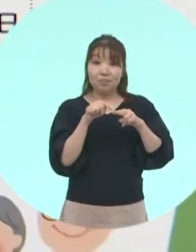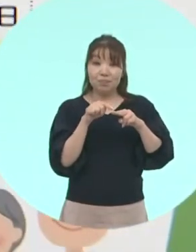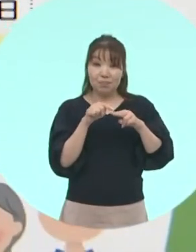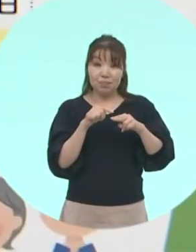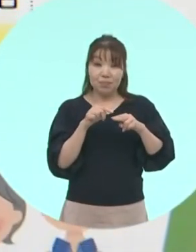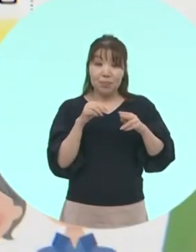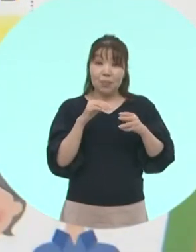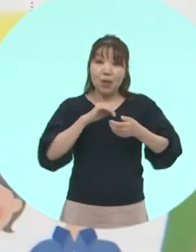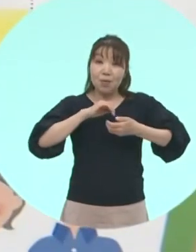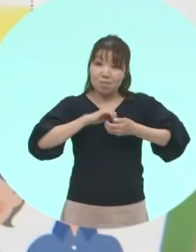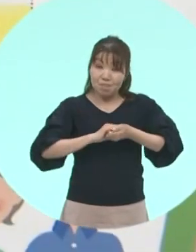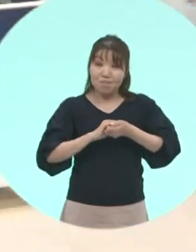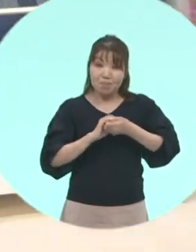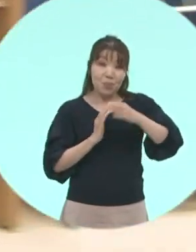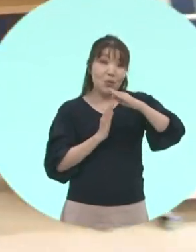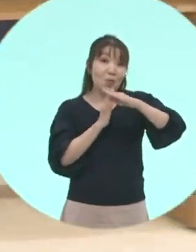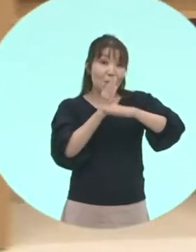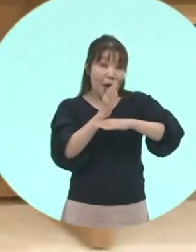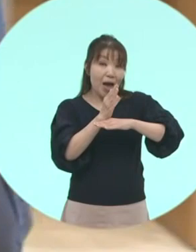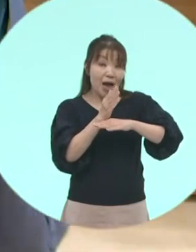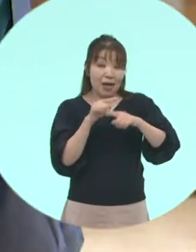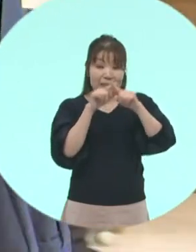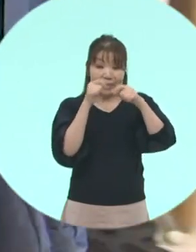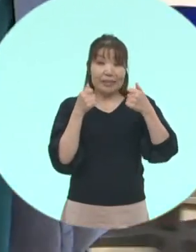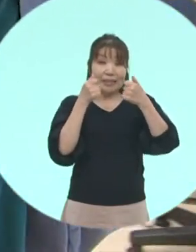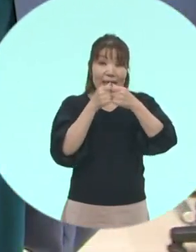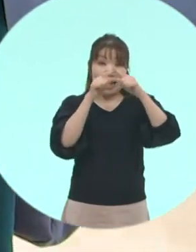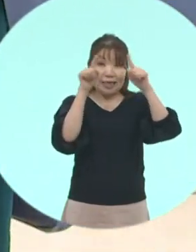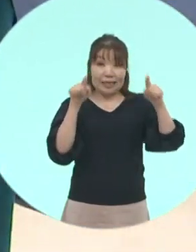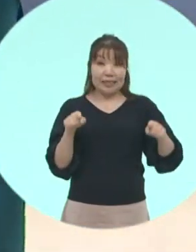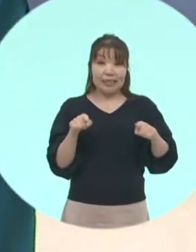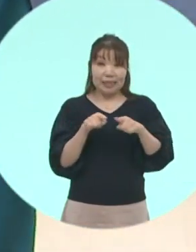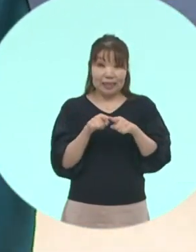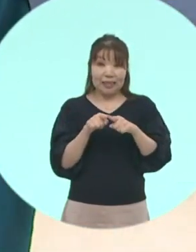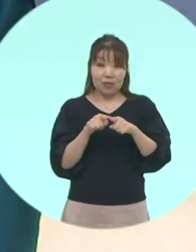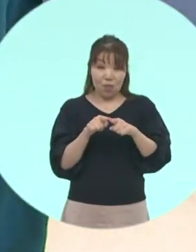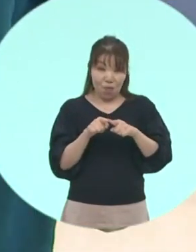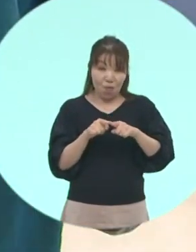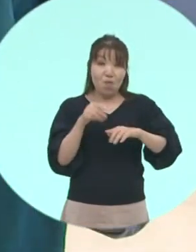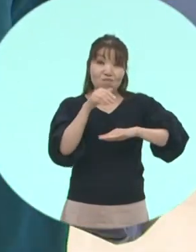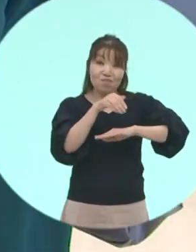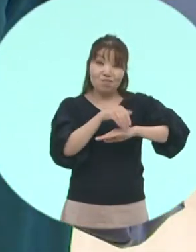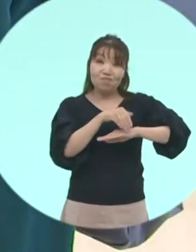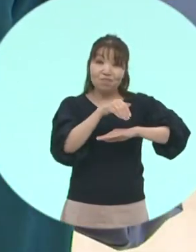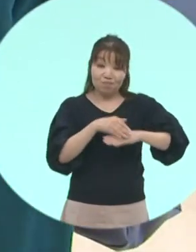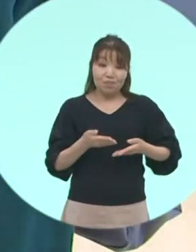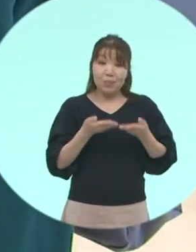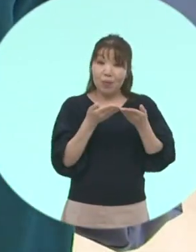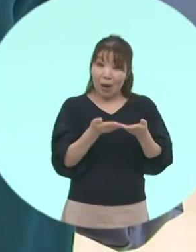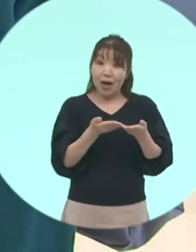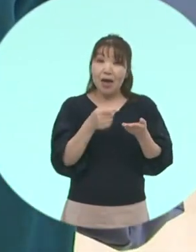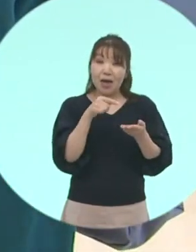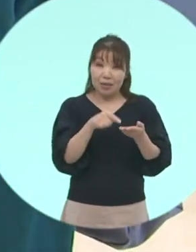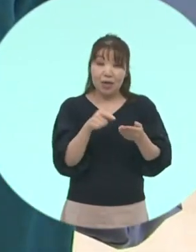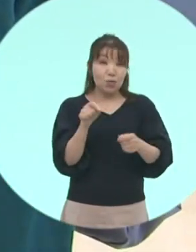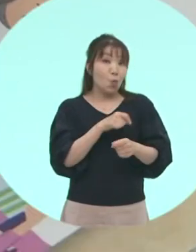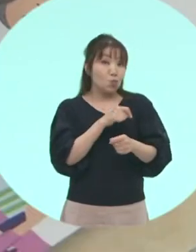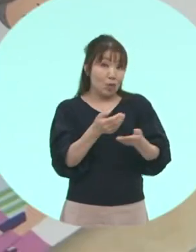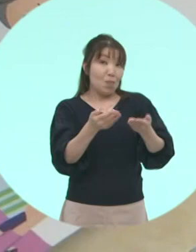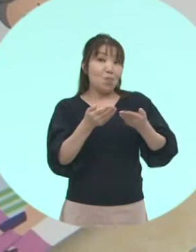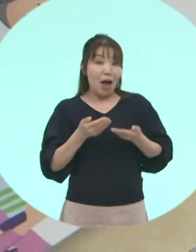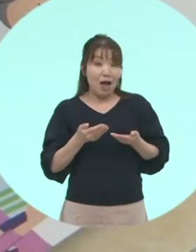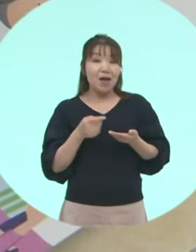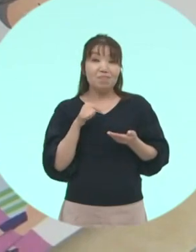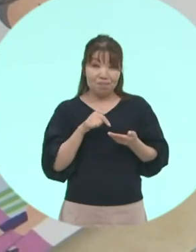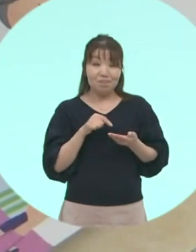定のポイントを達成したら、チャレンジシートを市町村指定の窓口へ提出して特典が受け